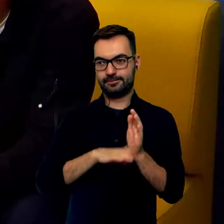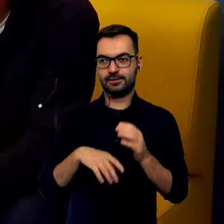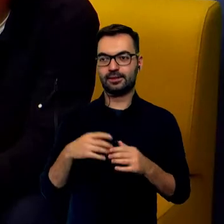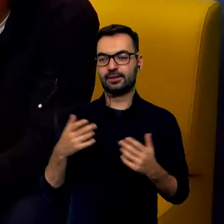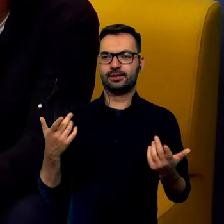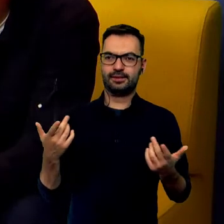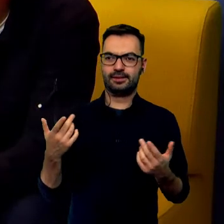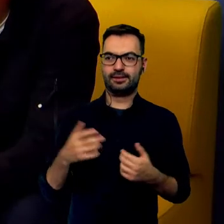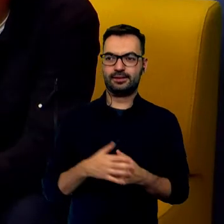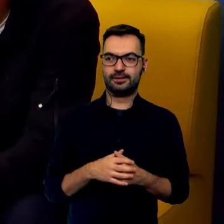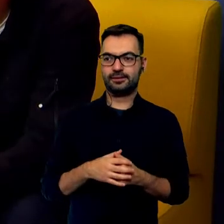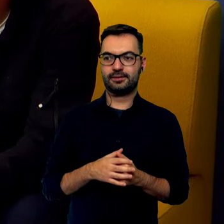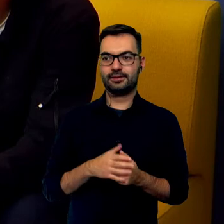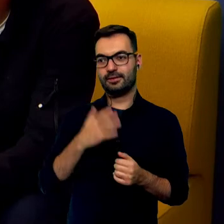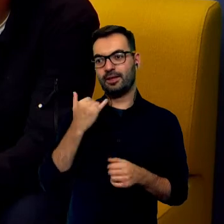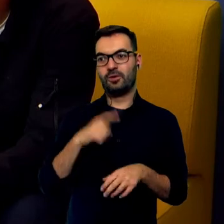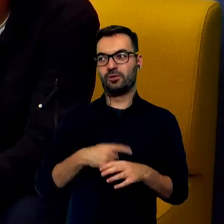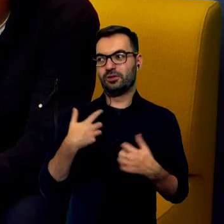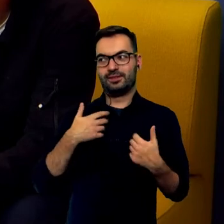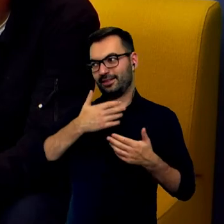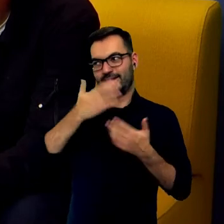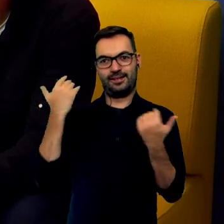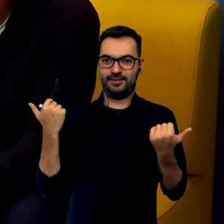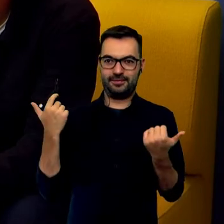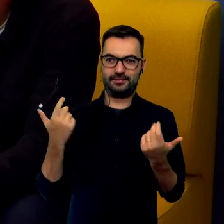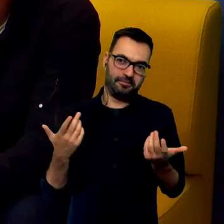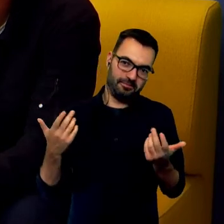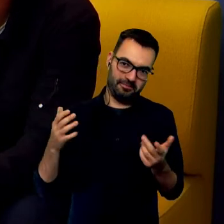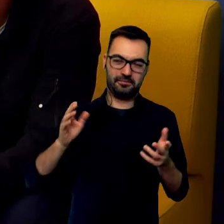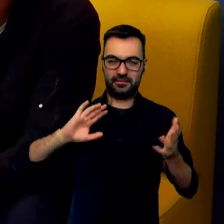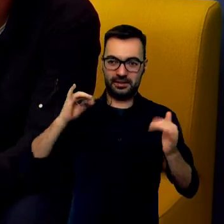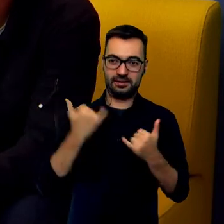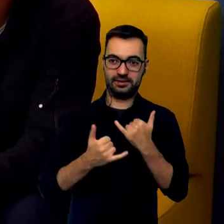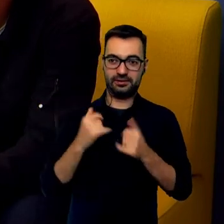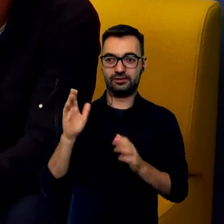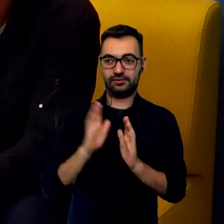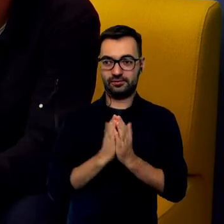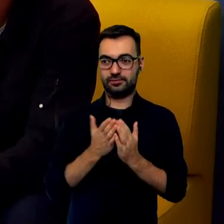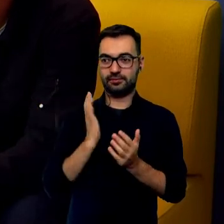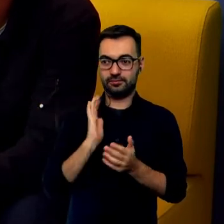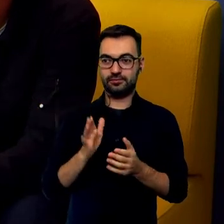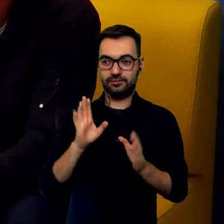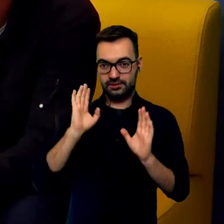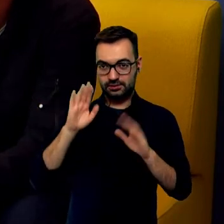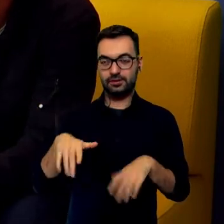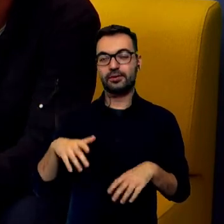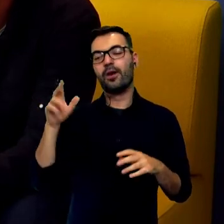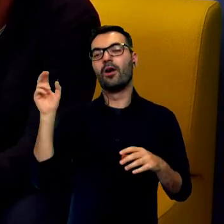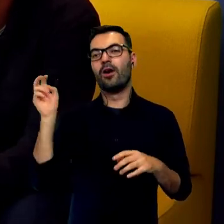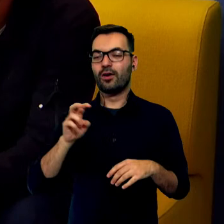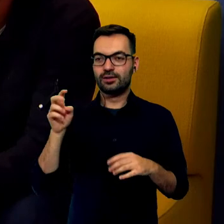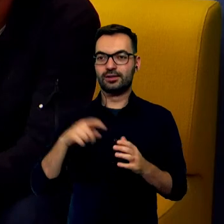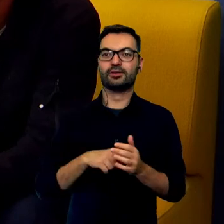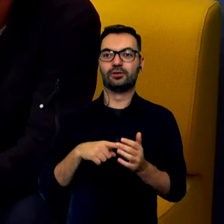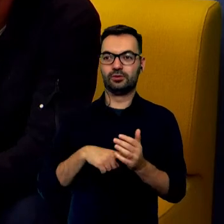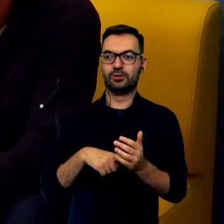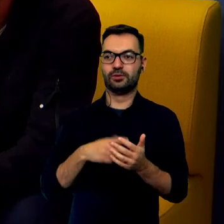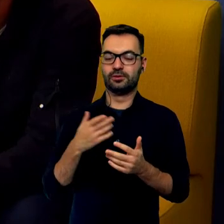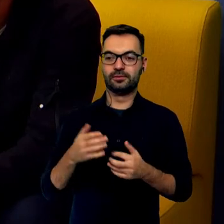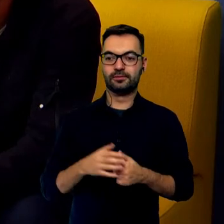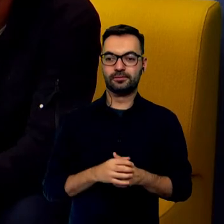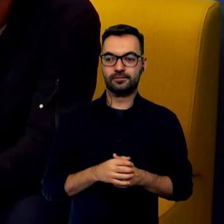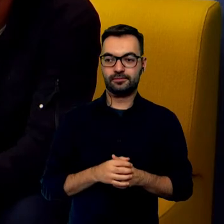sensie mówię, nie wiem ile będę jeszcze żył na tym świecie, więc mówię, jeżeli ta książka zostanie, to przynajmniej w tym